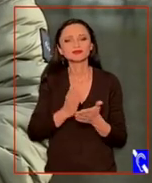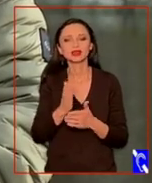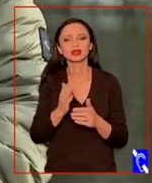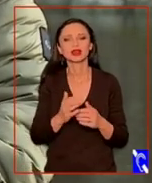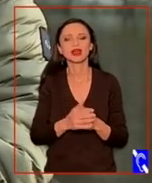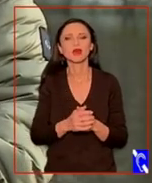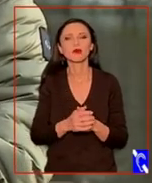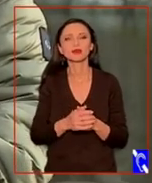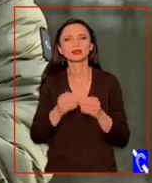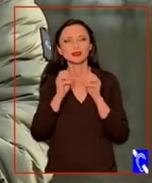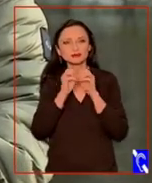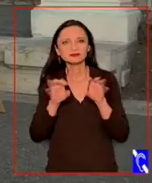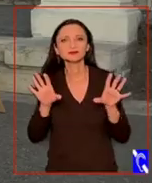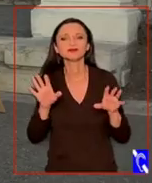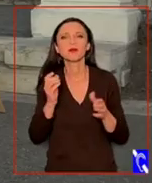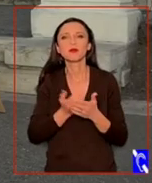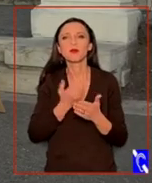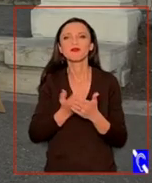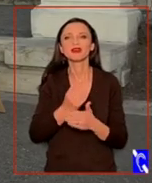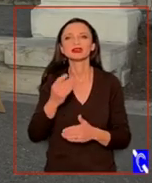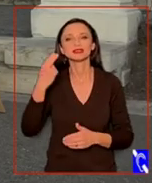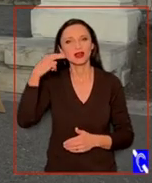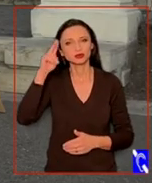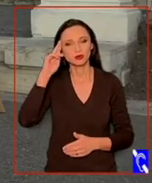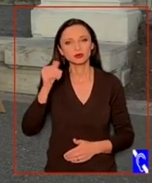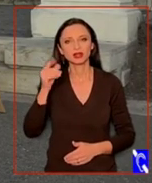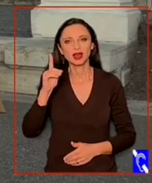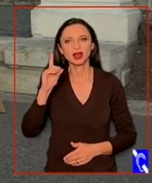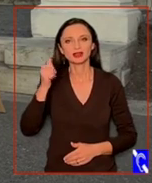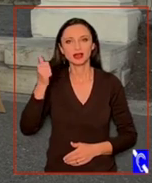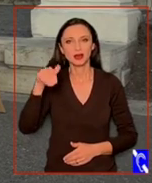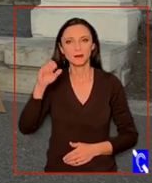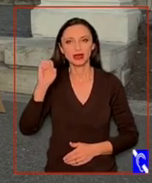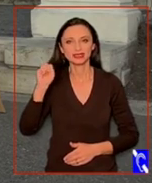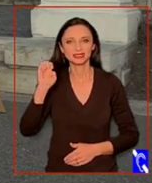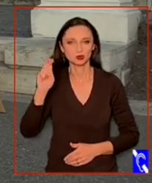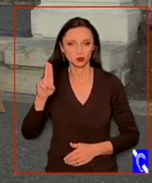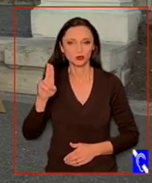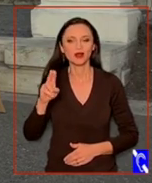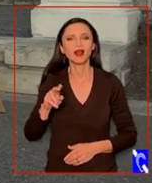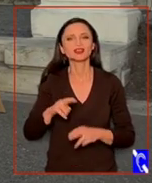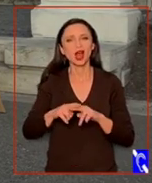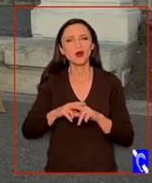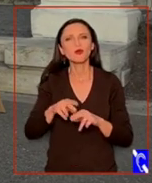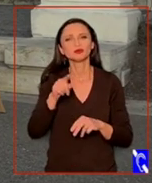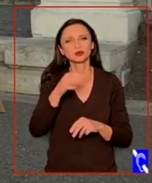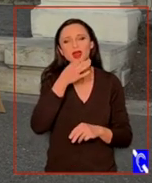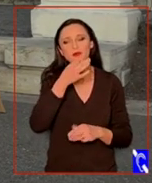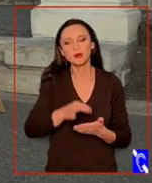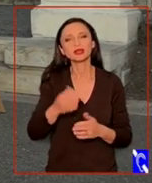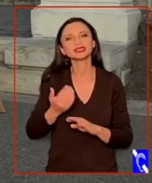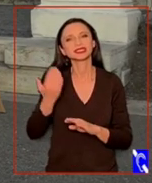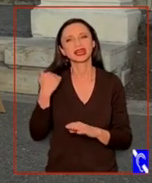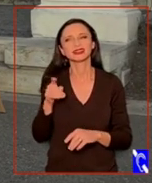departe povestea impresionantă a domnului Adamescu, exact așa cum i-ai promis